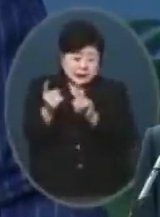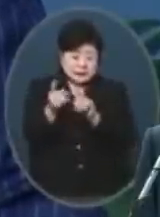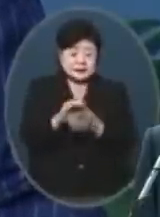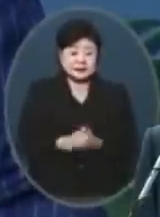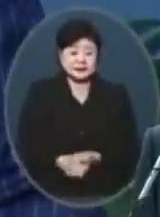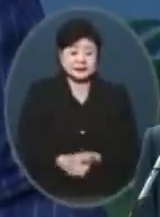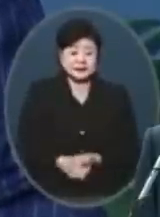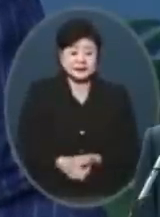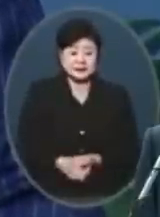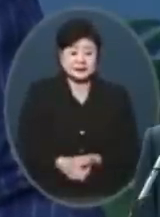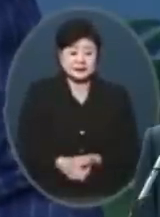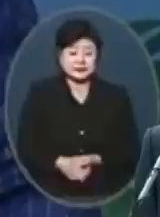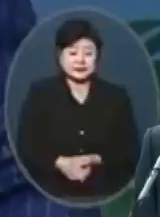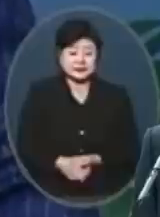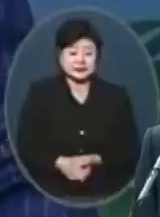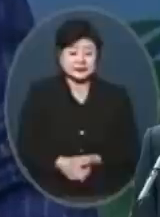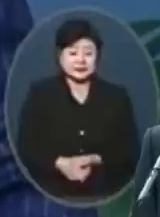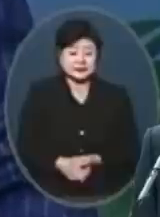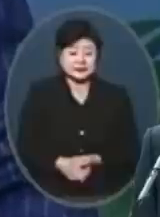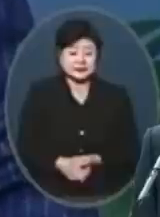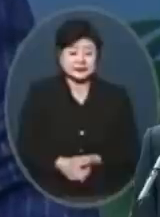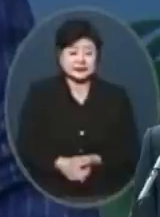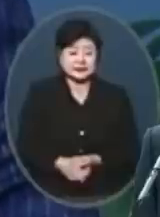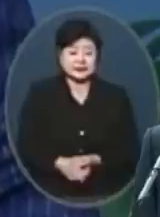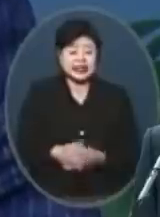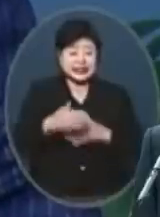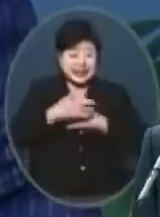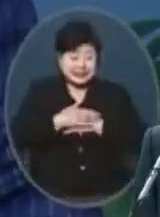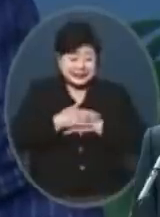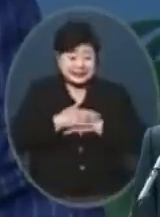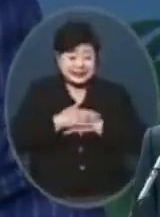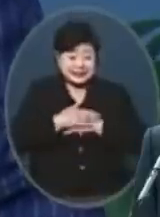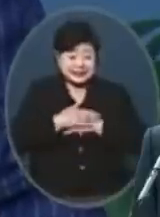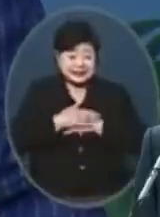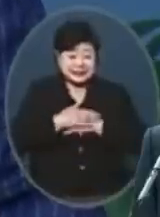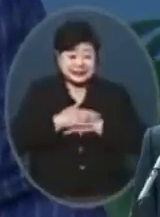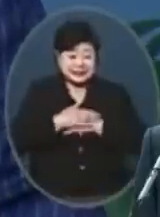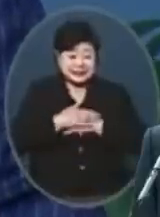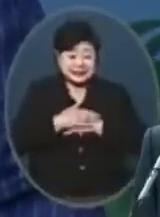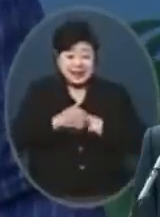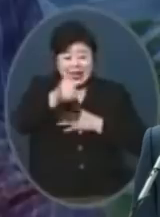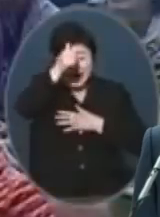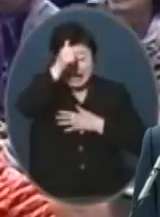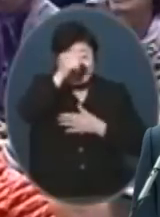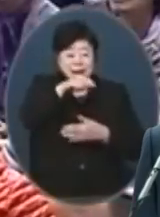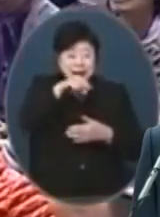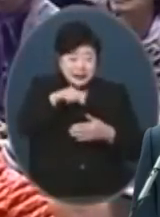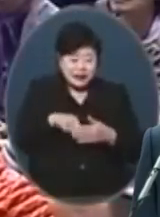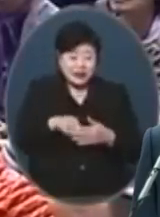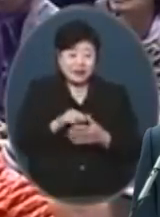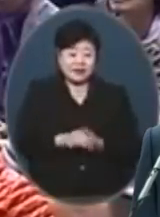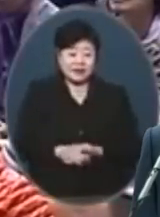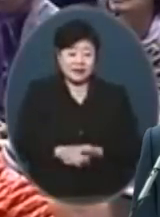살았습니다. 한번 따라 말씀해 주시죠. 나는 아담 안에서